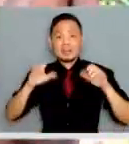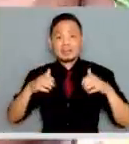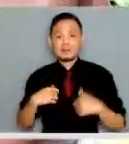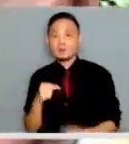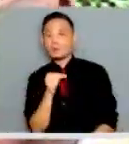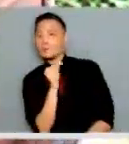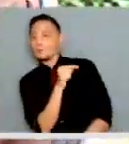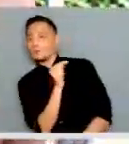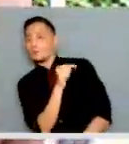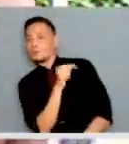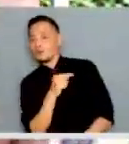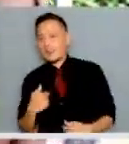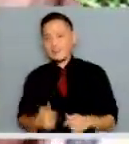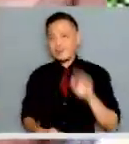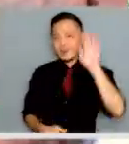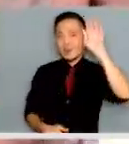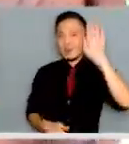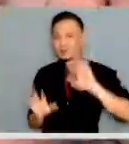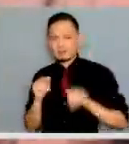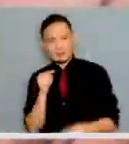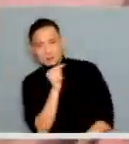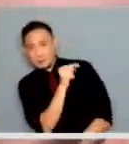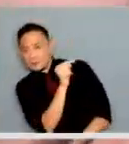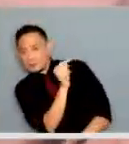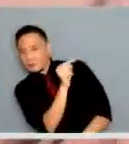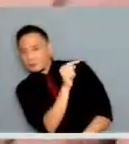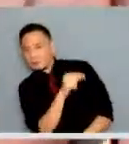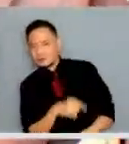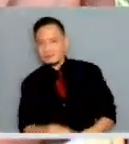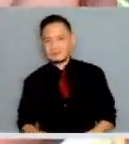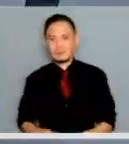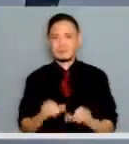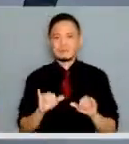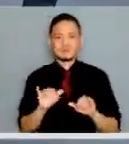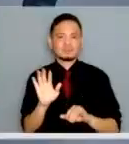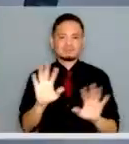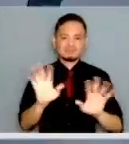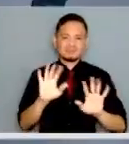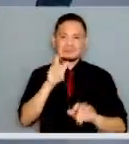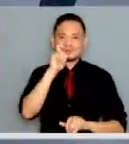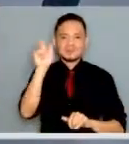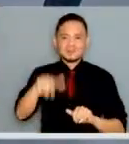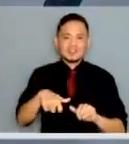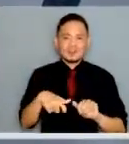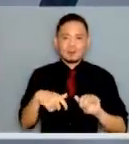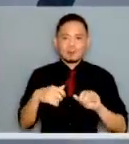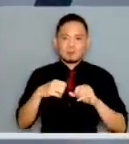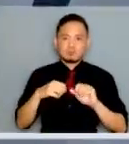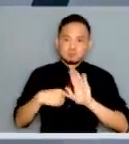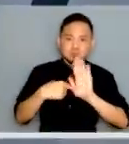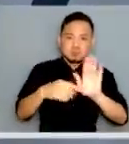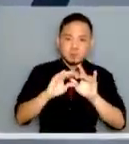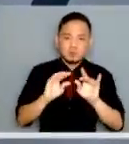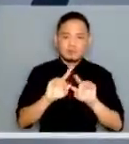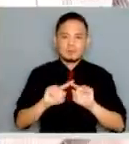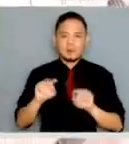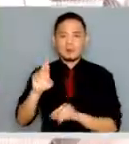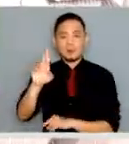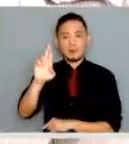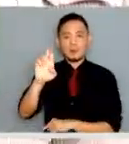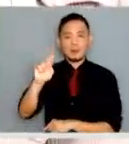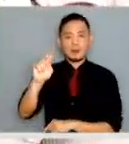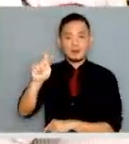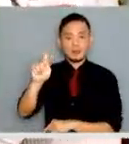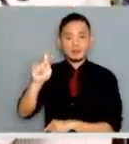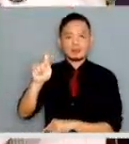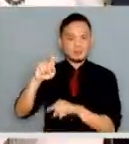Nalagtasang kamay, pero iba ipapasagot. Siguro without spoiling anything masyado, Rent is a story about